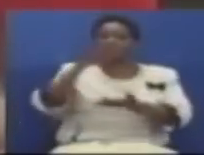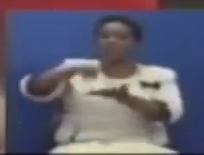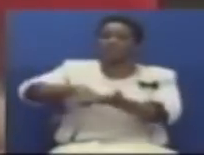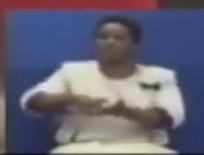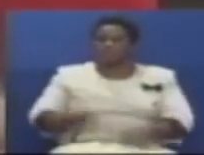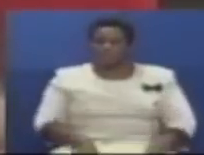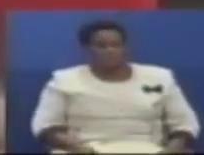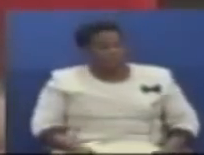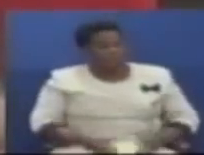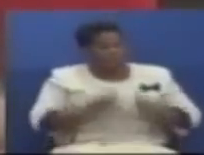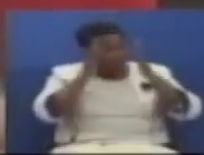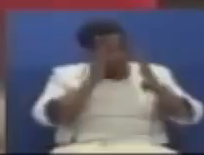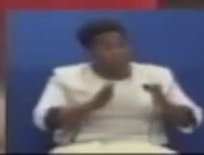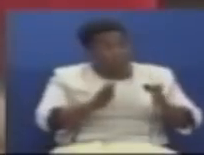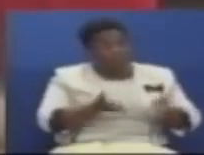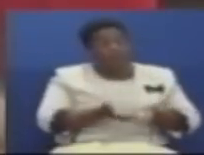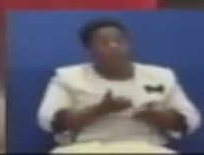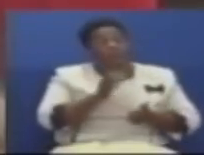Mheshimiwa Dau jana alisema kwamba